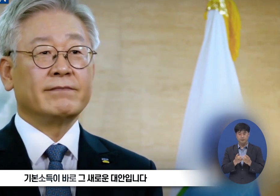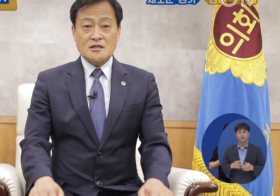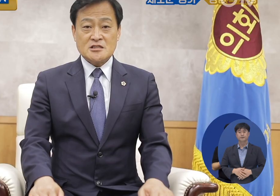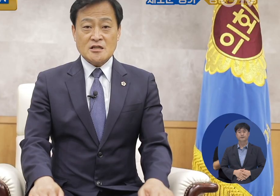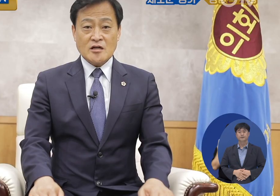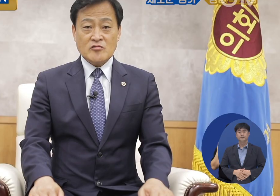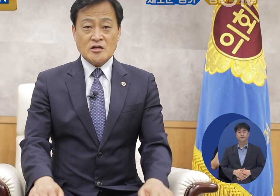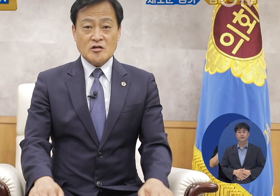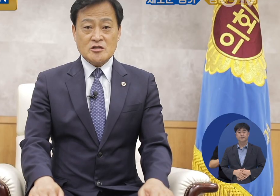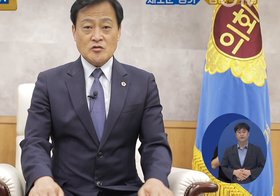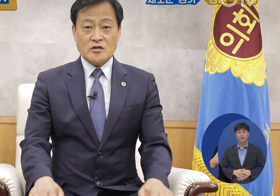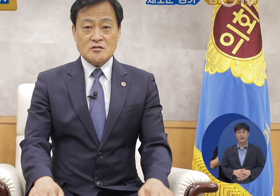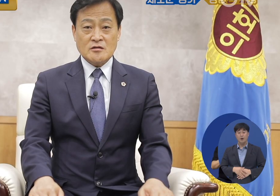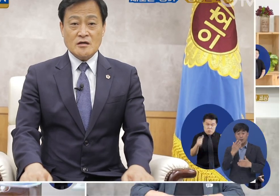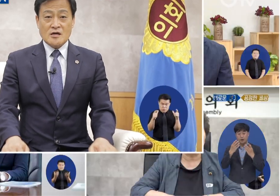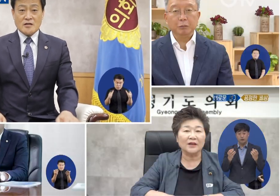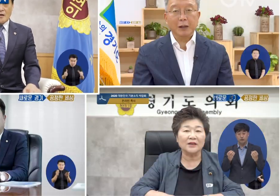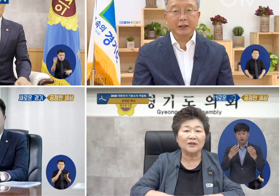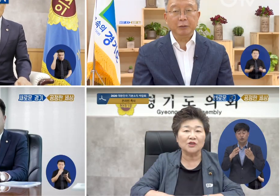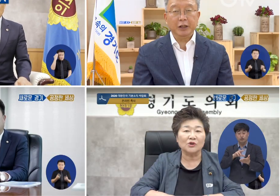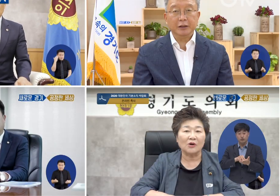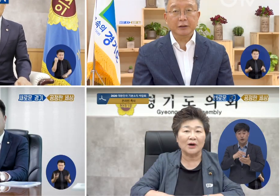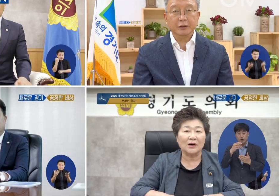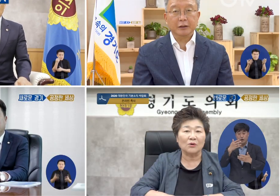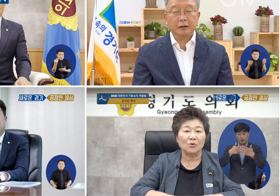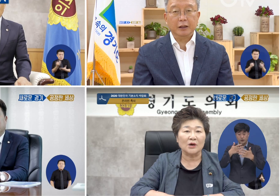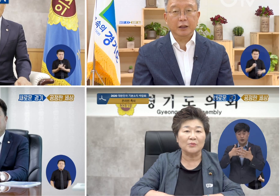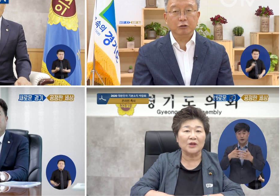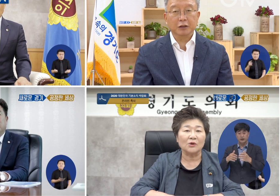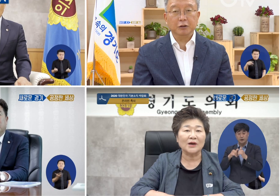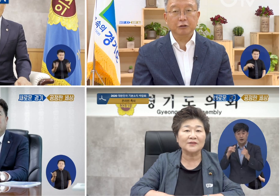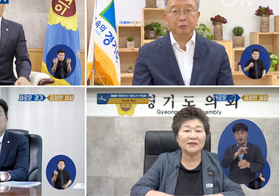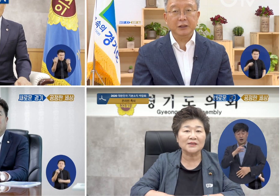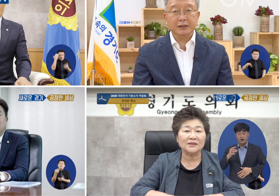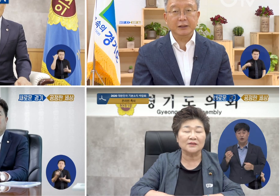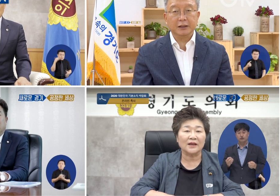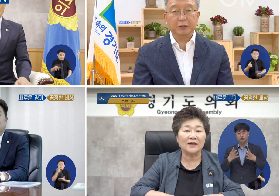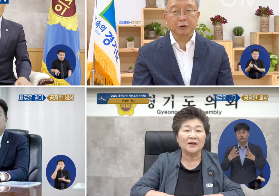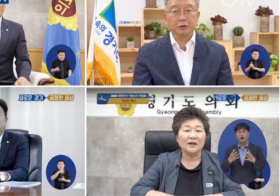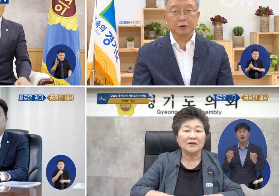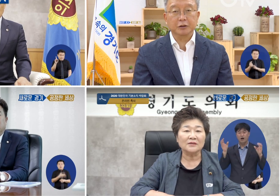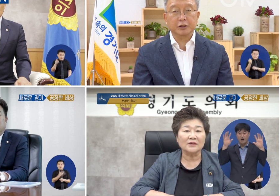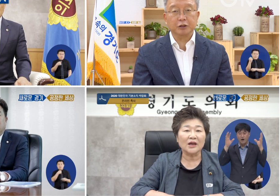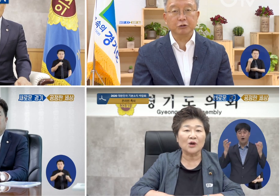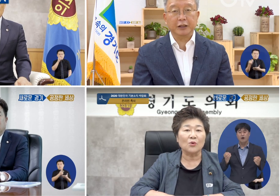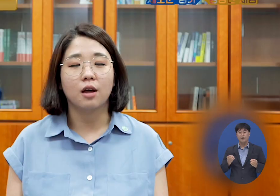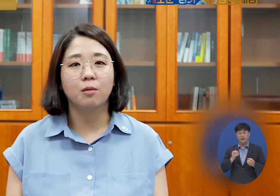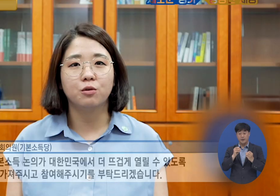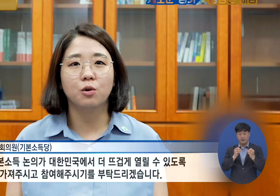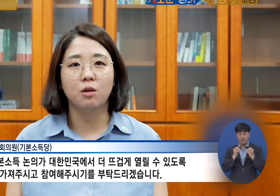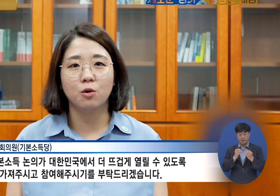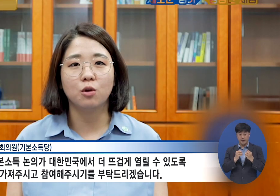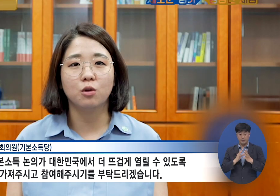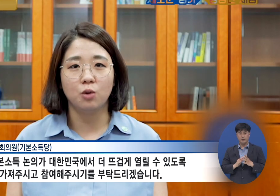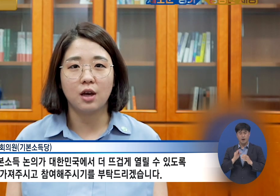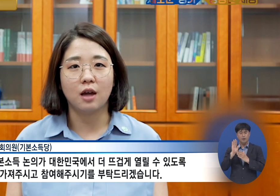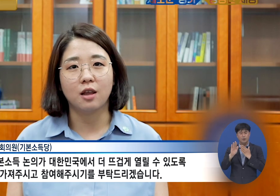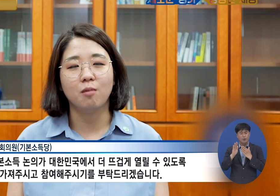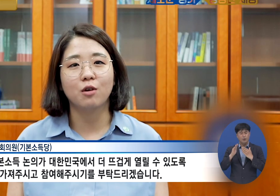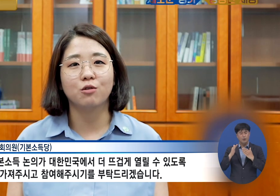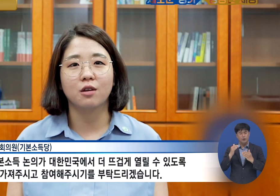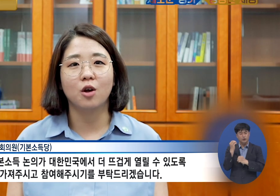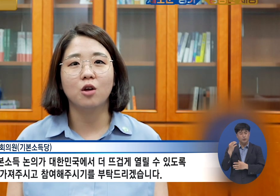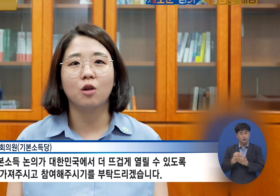대안입니다. 박람회 주제 영상과 사회 각층의 축하와 응원 메시지가 이어졌습니다. 앞으로 기본소득